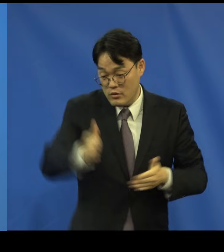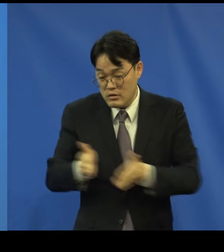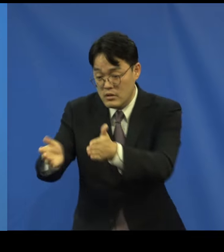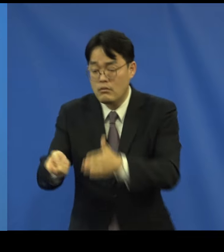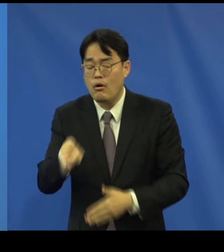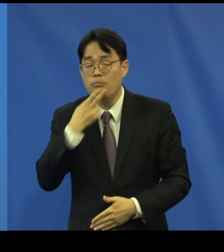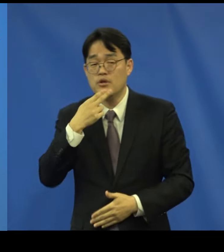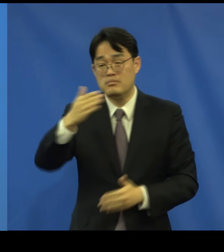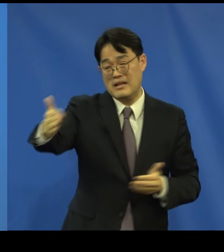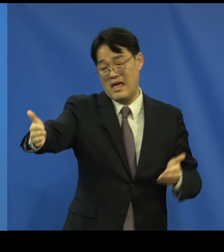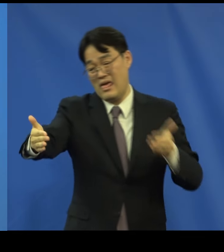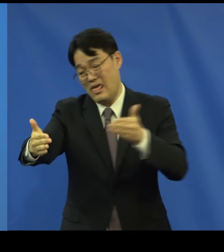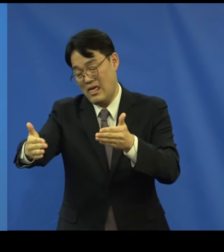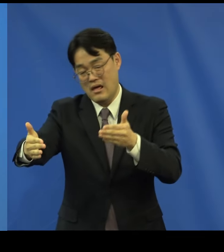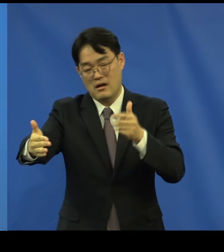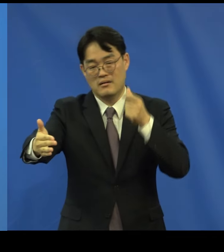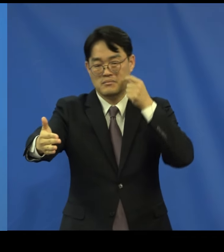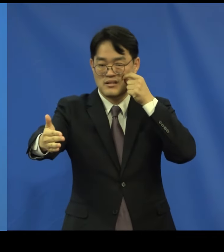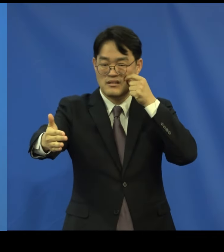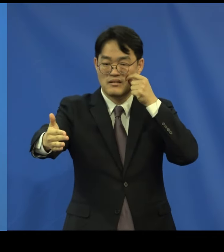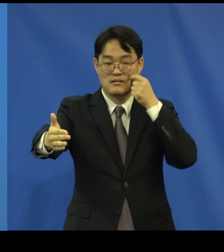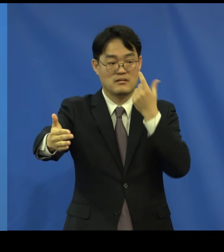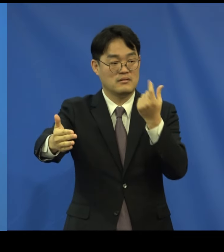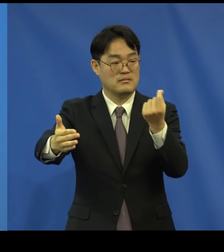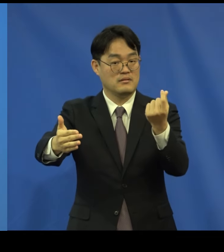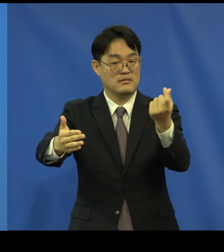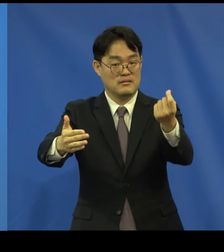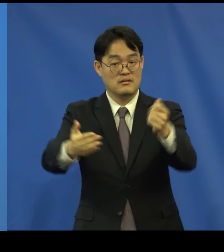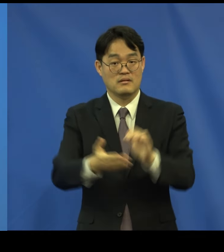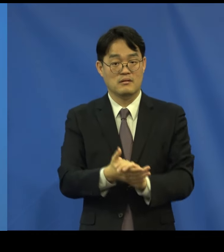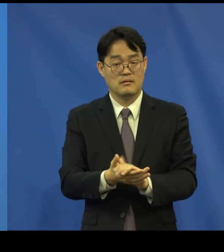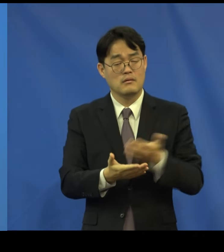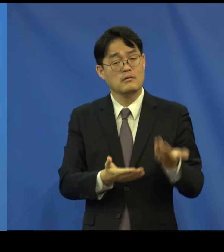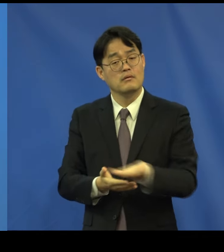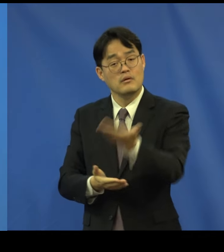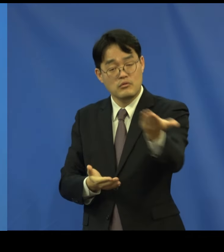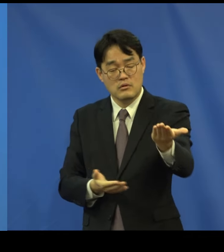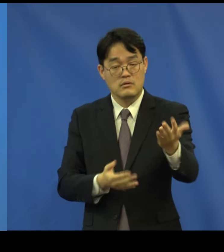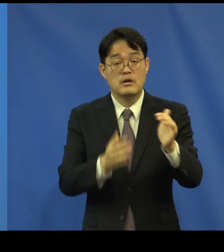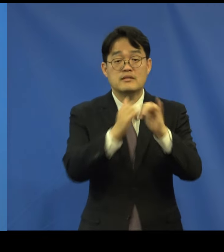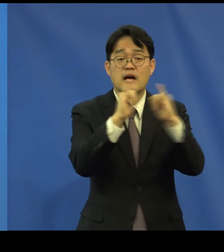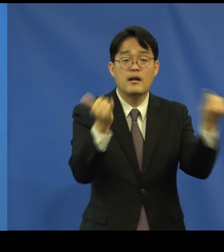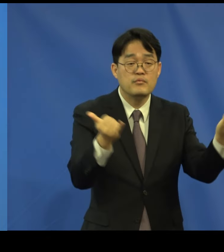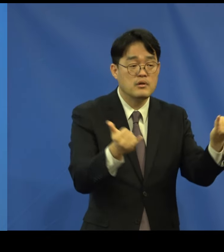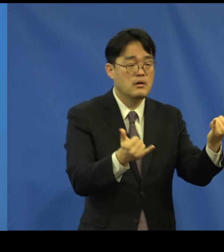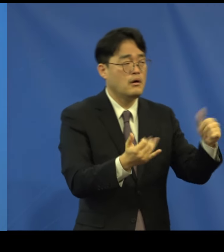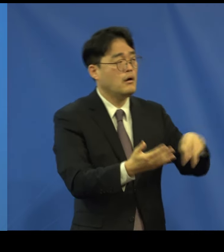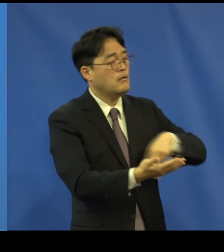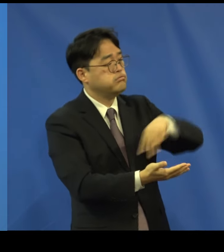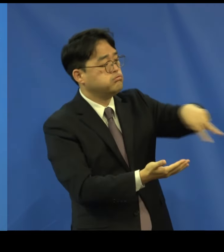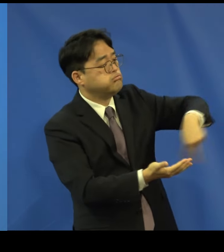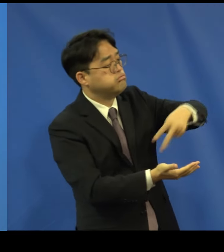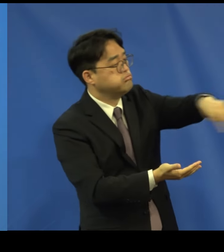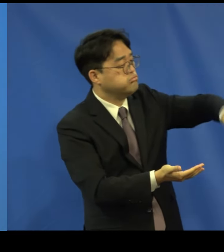길을 잃어버렸습니다. 여러분, 방황하는 이유는 길이 안 보이나 그거예요. 인생에서도 방황하는 이유가 뭘까요? 길이 안